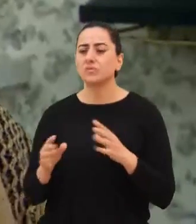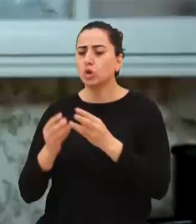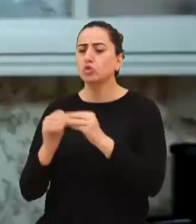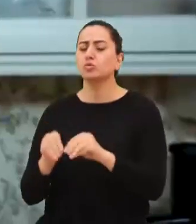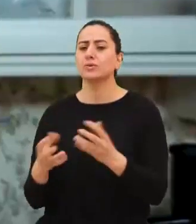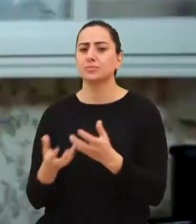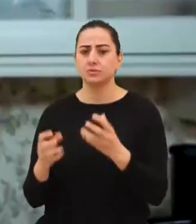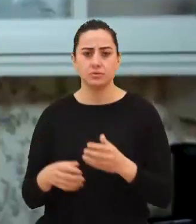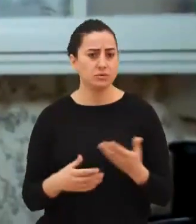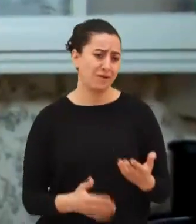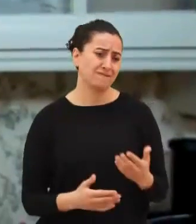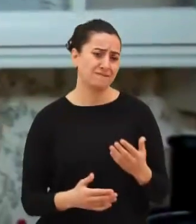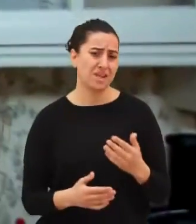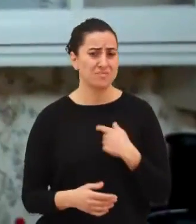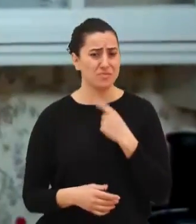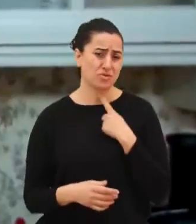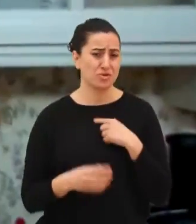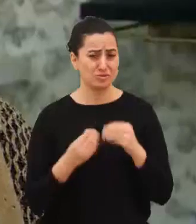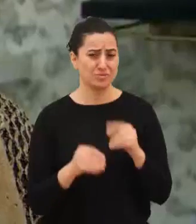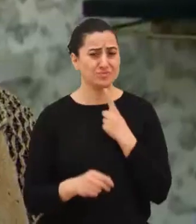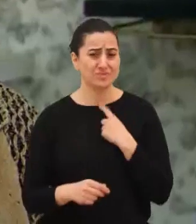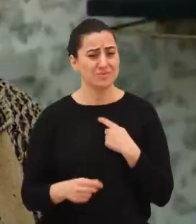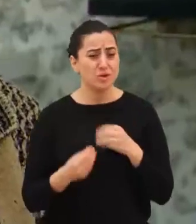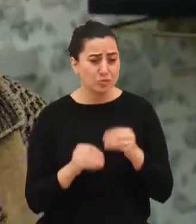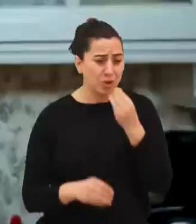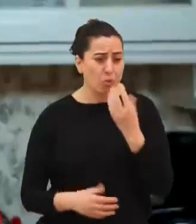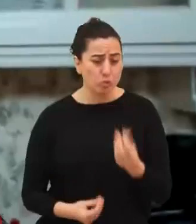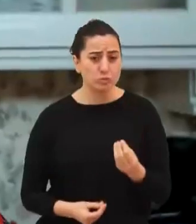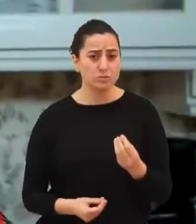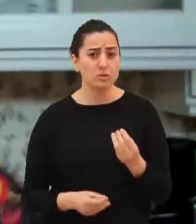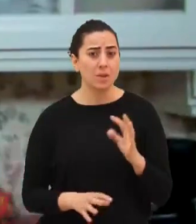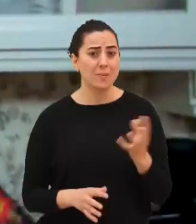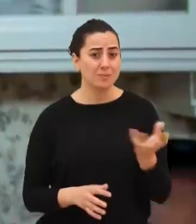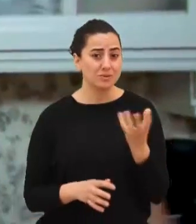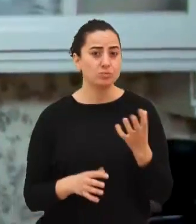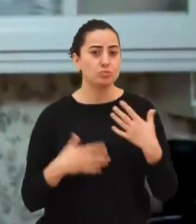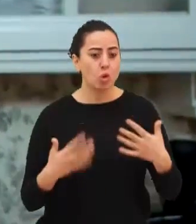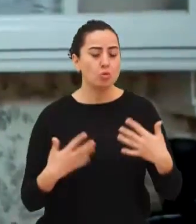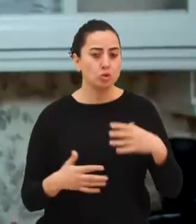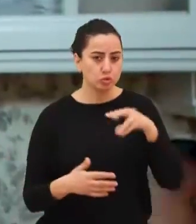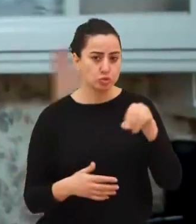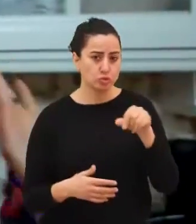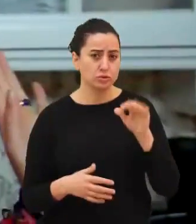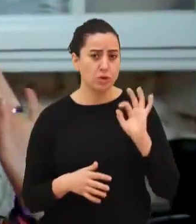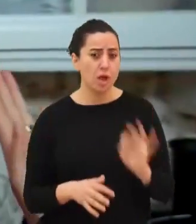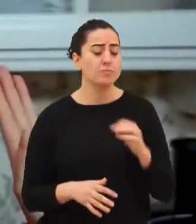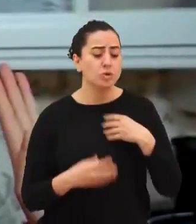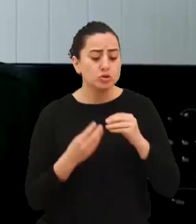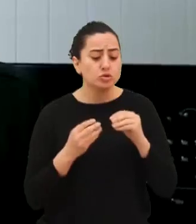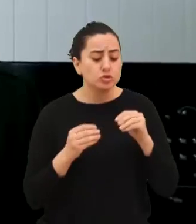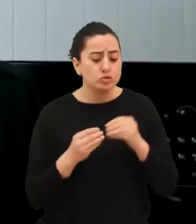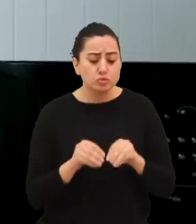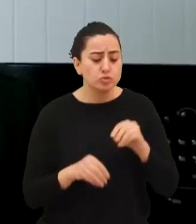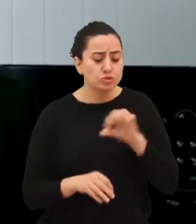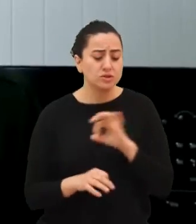yumurta. Ay, benim de canım çok yumurta çekti. Ben de yiyebilir miyim? Yalnız pişirirken bol bol tuzla, tamam mı? Hep benim yumurtam tuzsuz